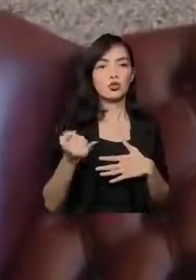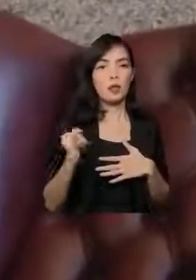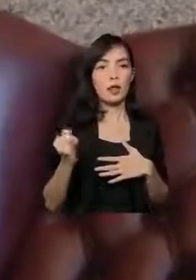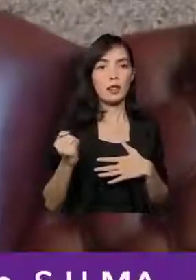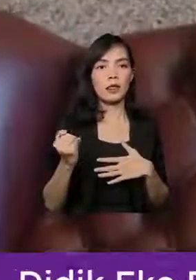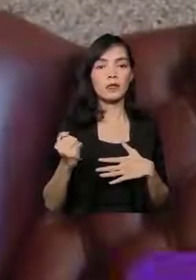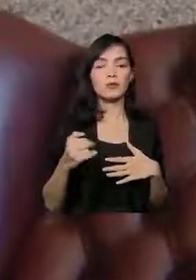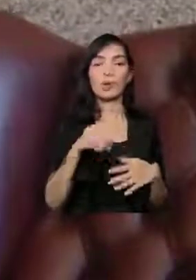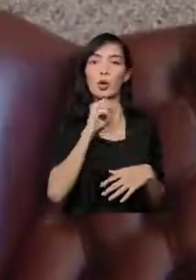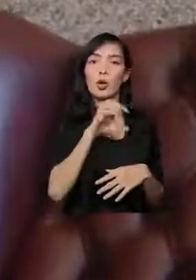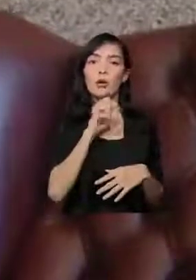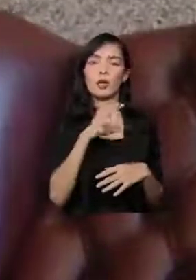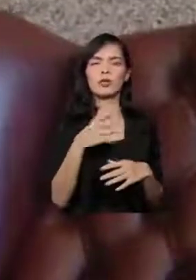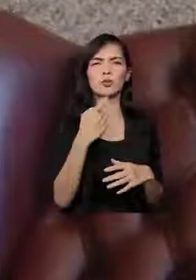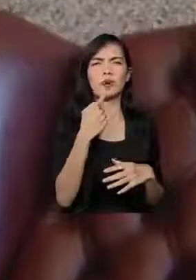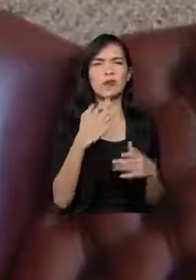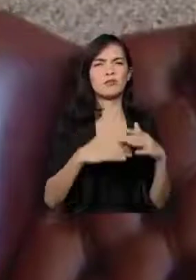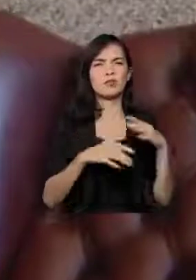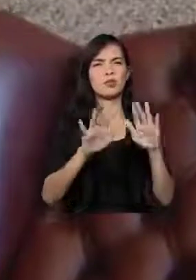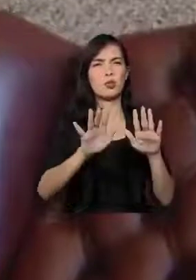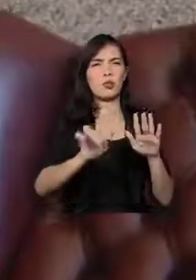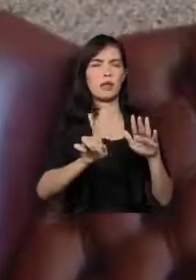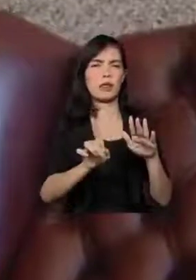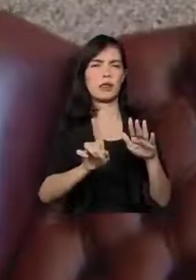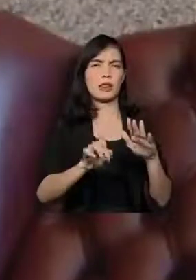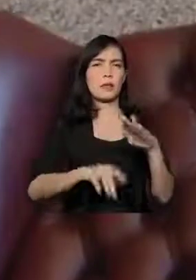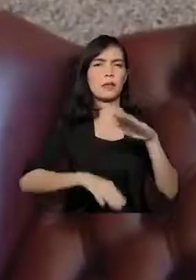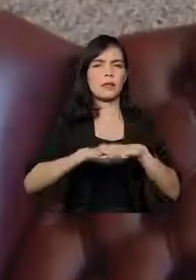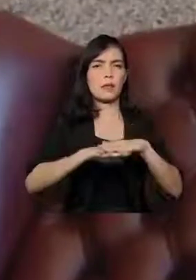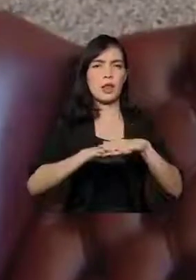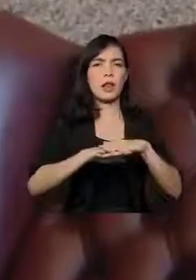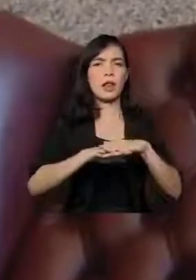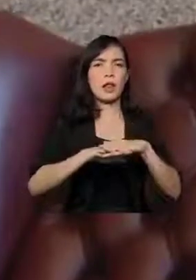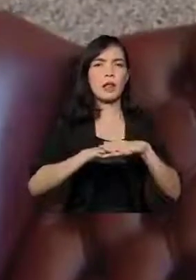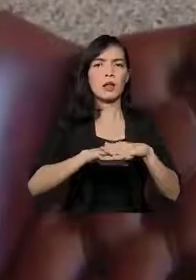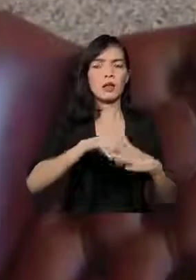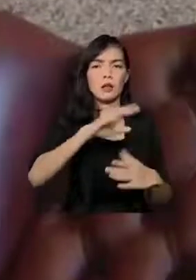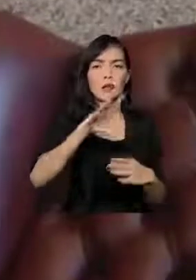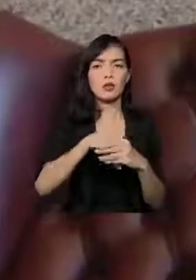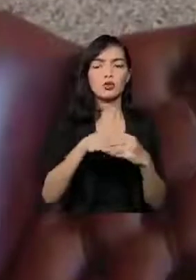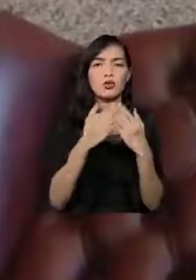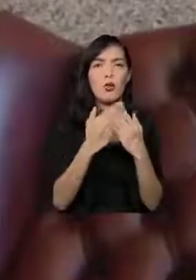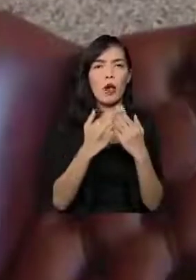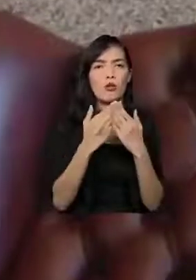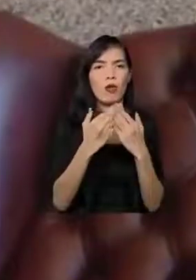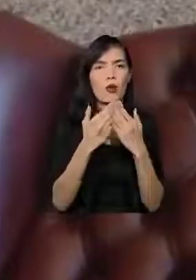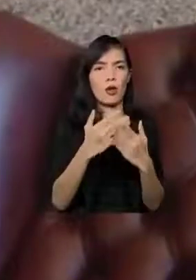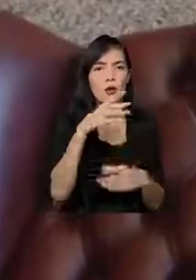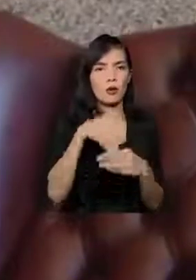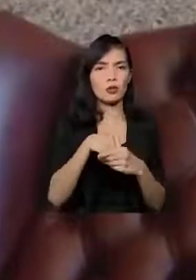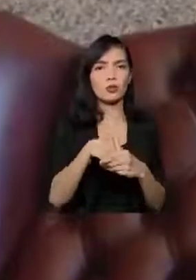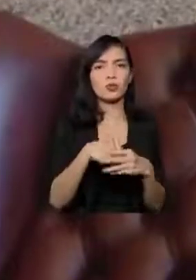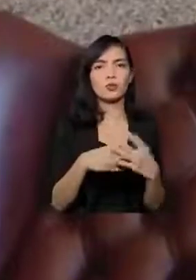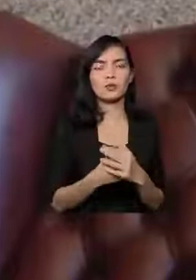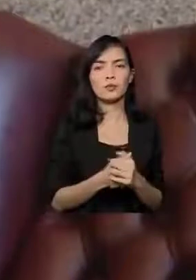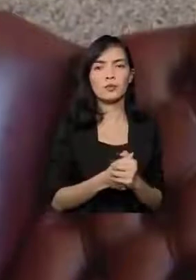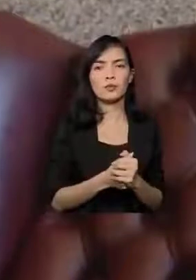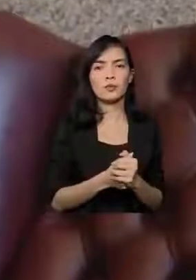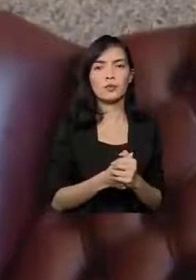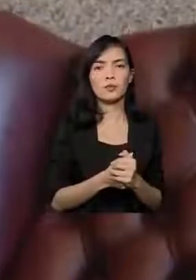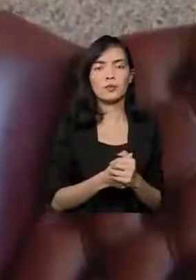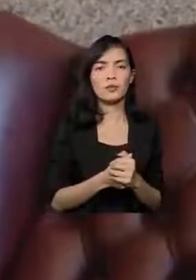khutbah hanya maksimal 10 menit itu termasuk seluruh doanya kemudian dilakukan